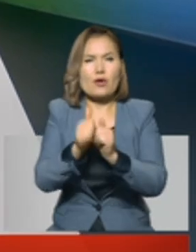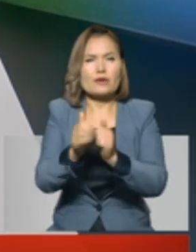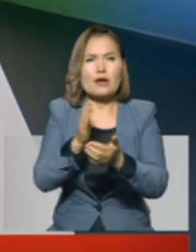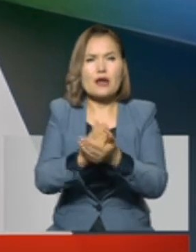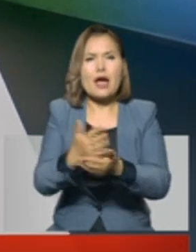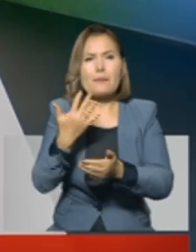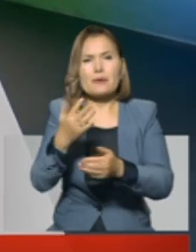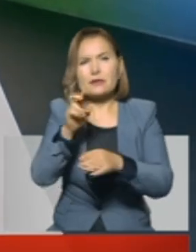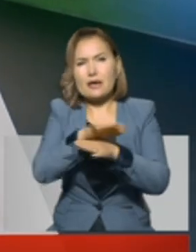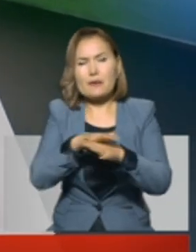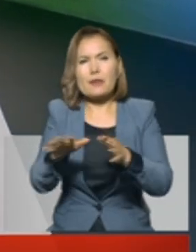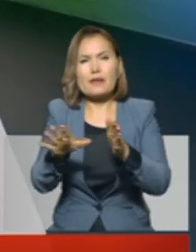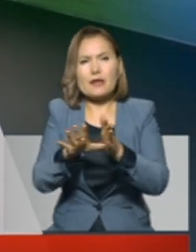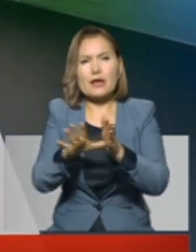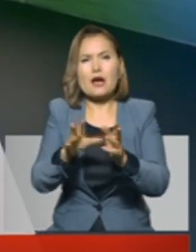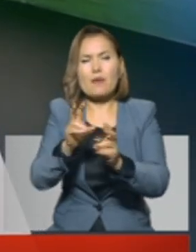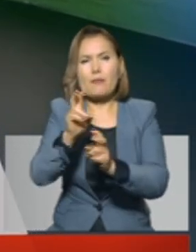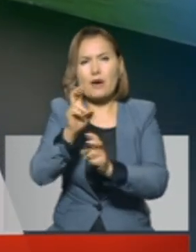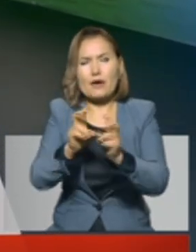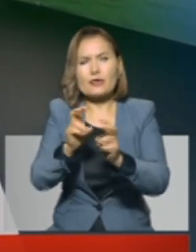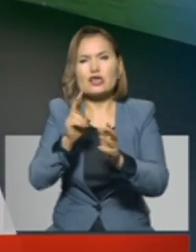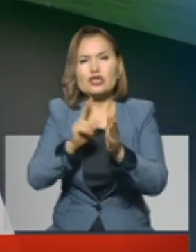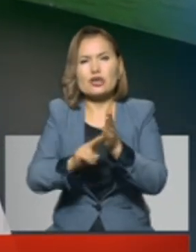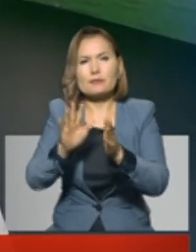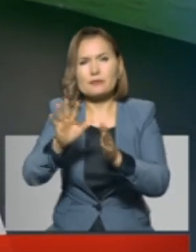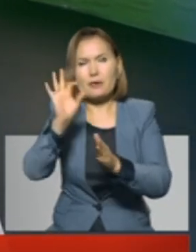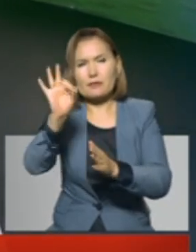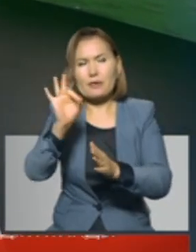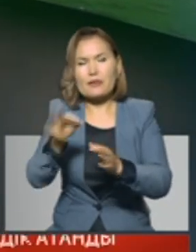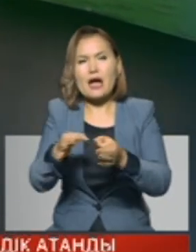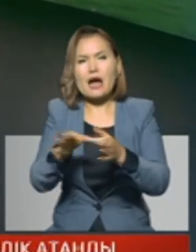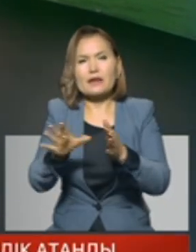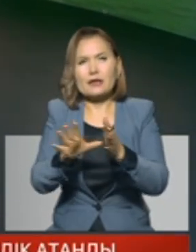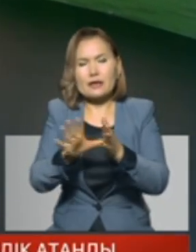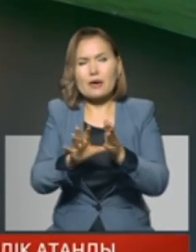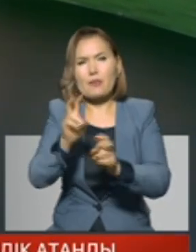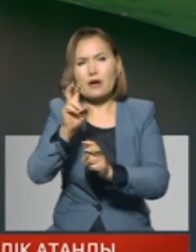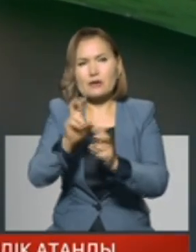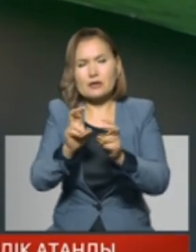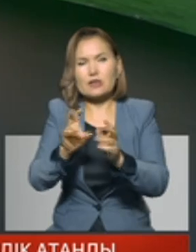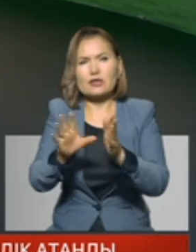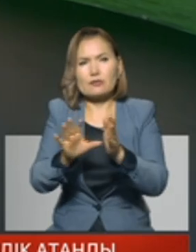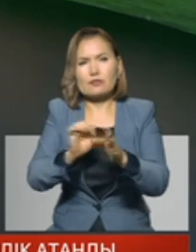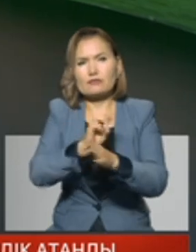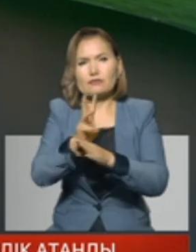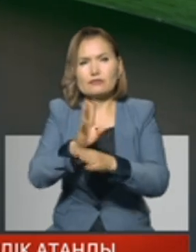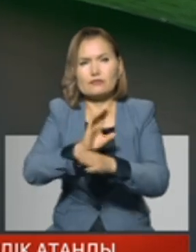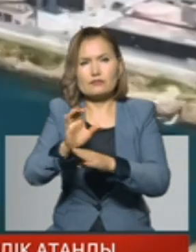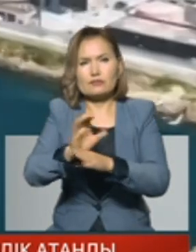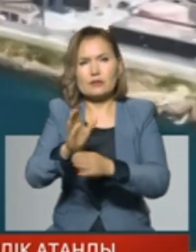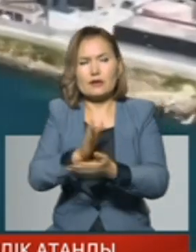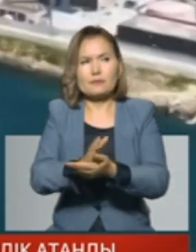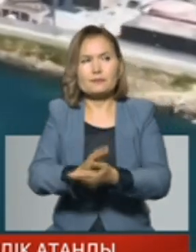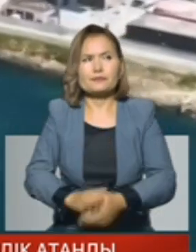Бесінші мемлекет электр қуатының 75%-ын атом электр станциясынан алып отыр.